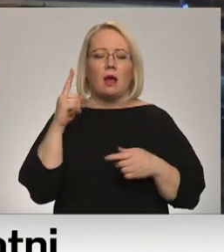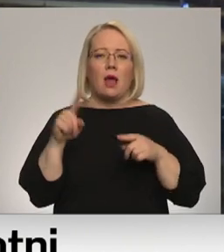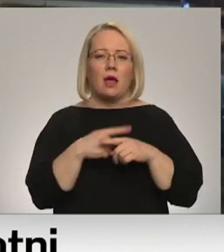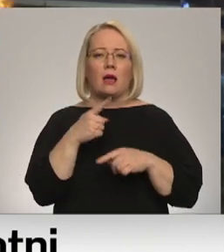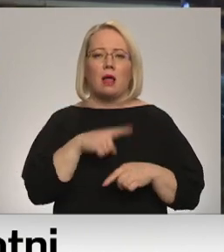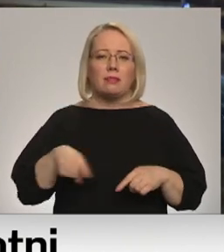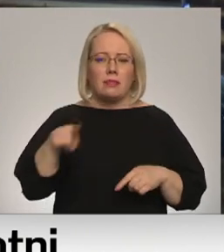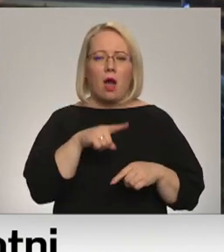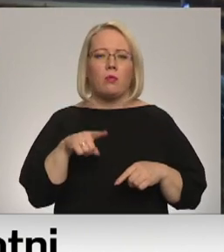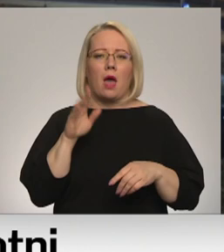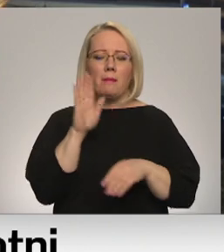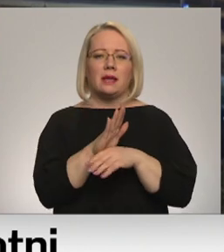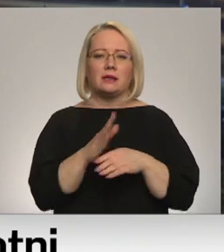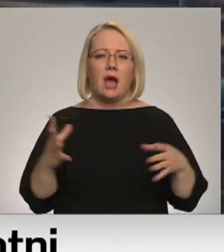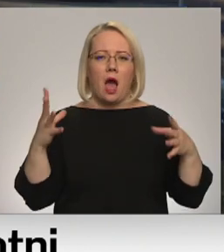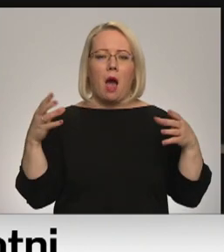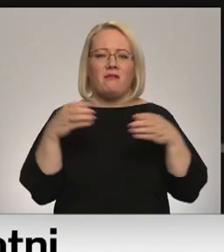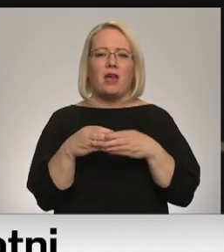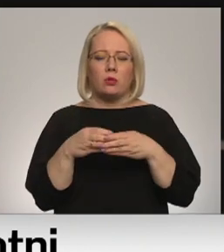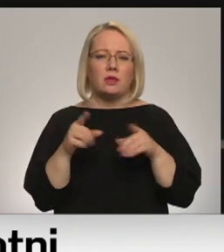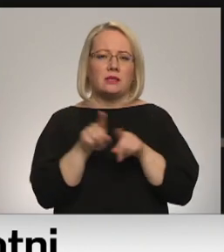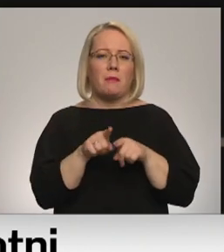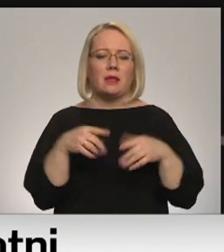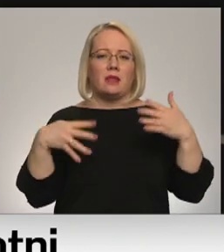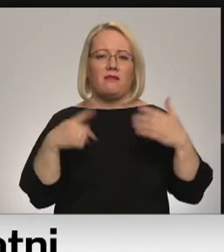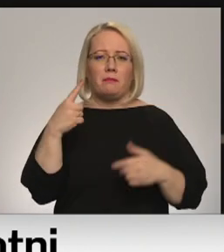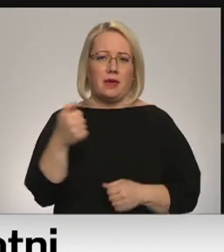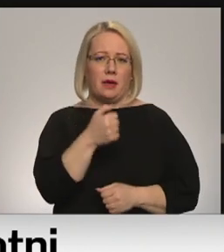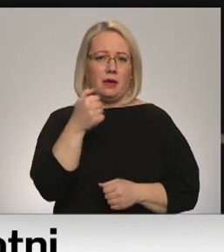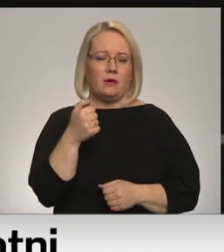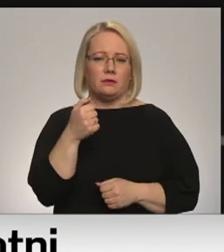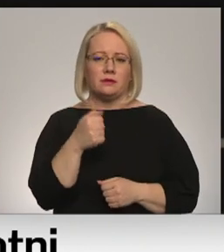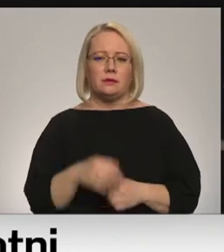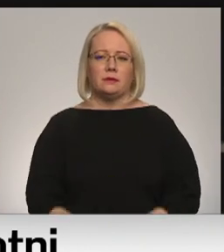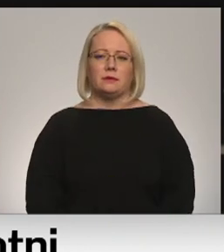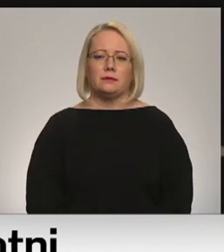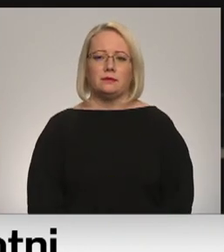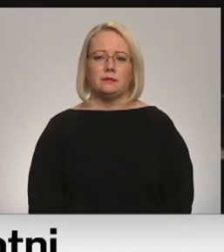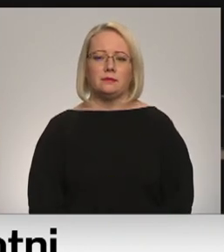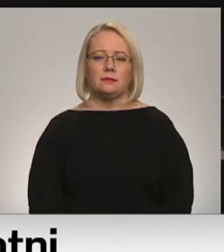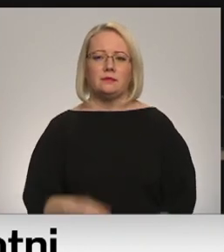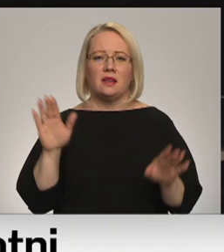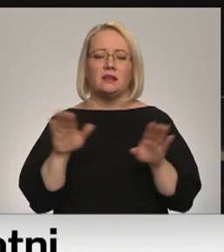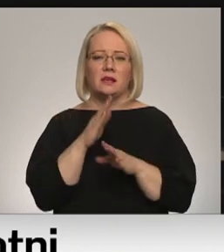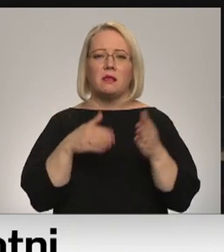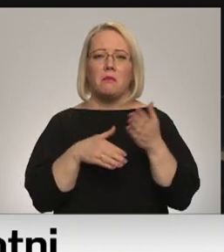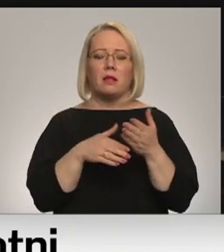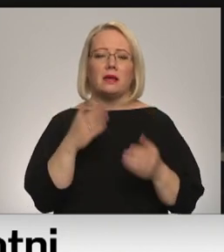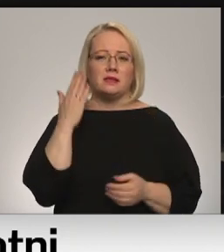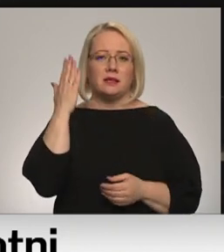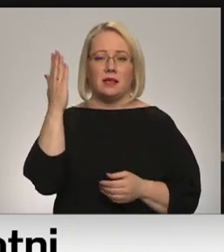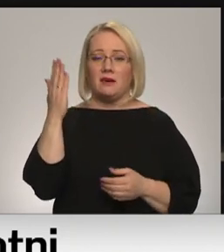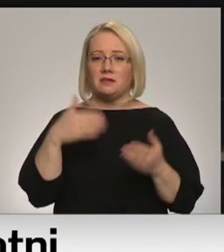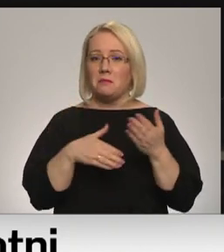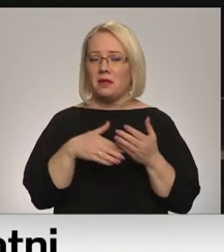spēs apvienoties. Tāpat kā 91. Gadā. Palīdzi Dievs, palīdzi Dievs,